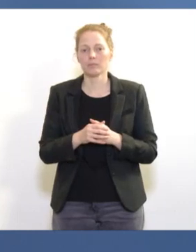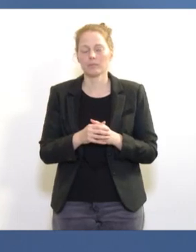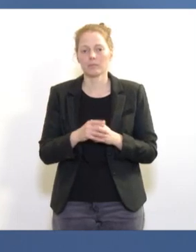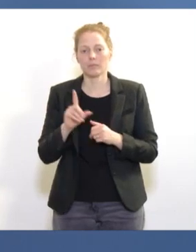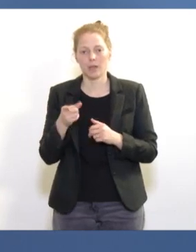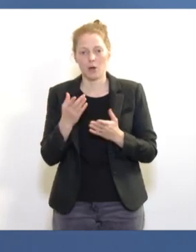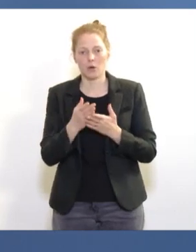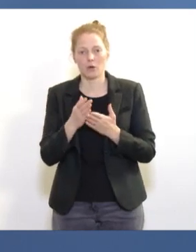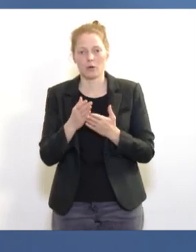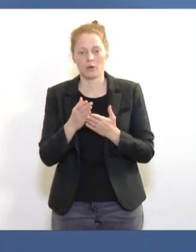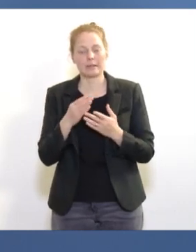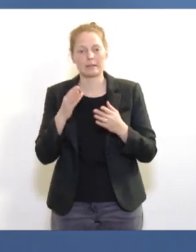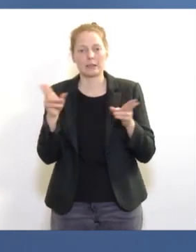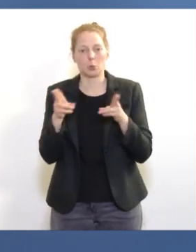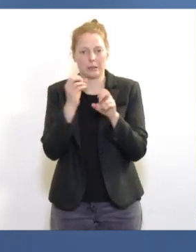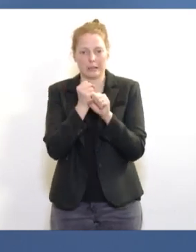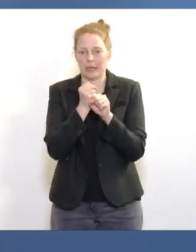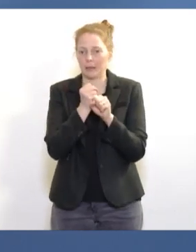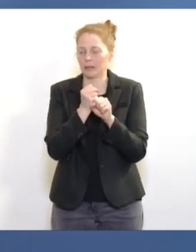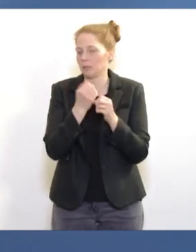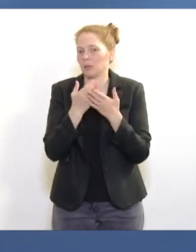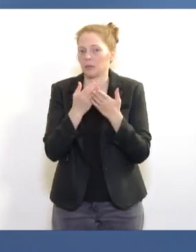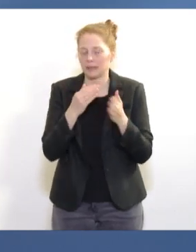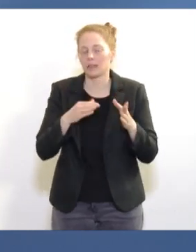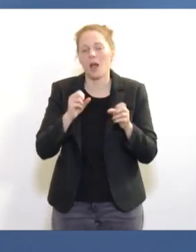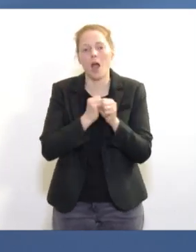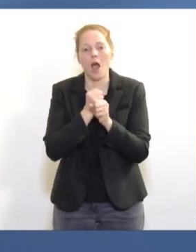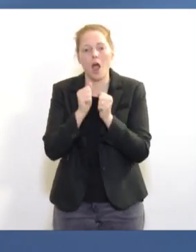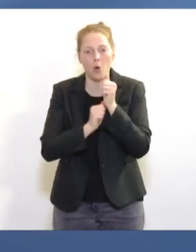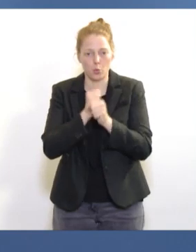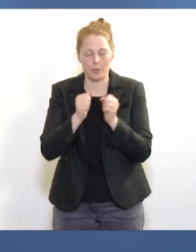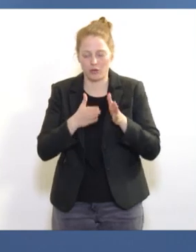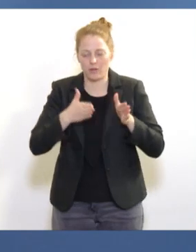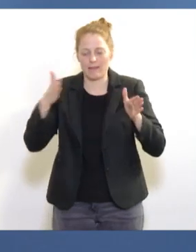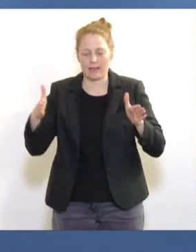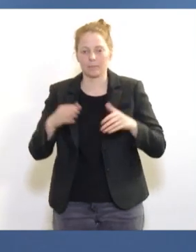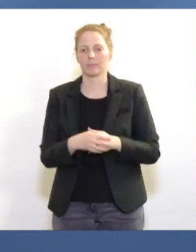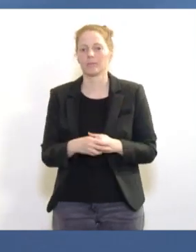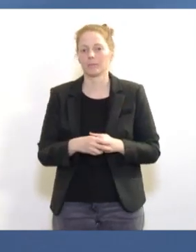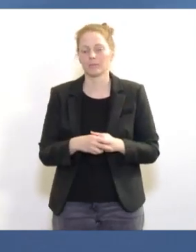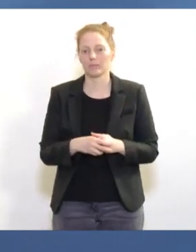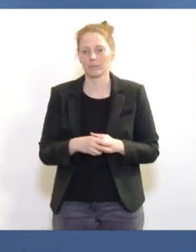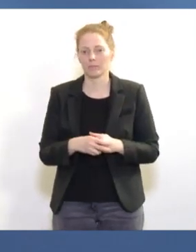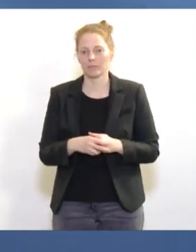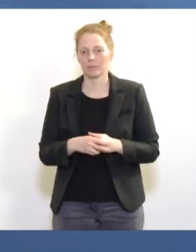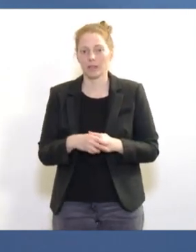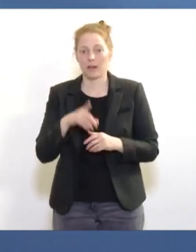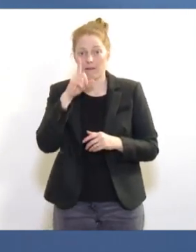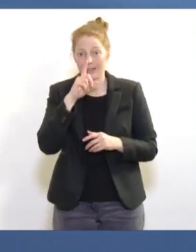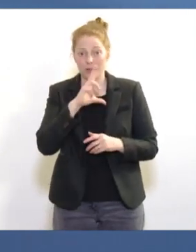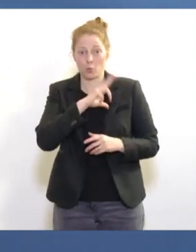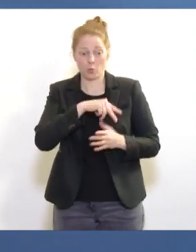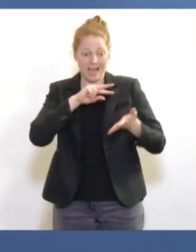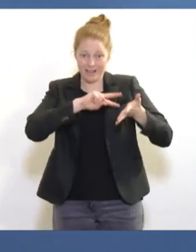Contrat LSC automatisch verlängert kriegt. Wir haben die Lehen suspendiert am Fall, wo ein Sozialplan ausgeschafft